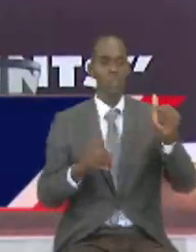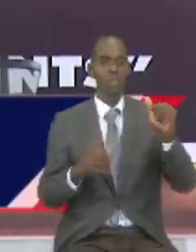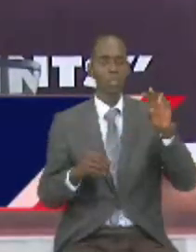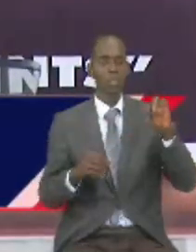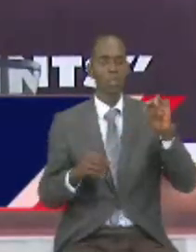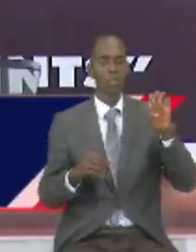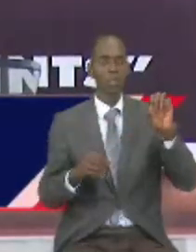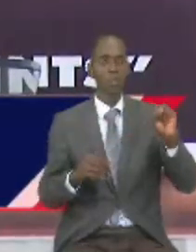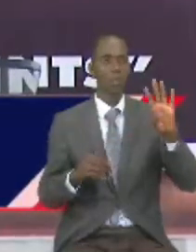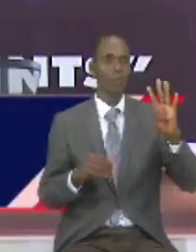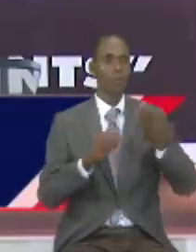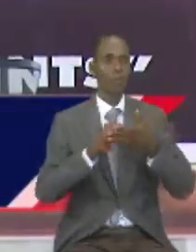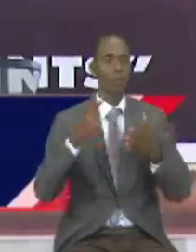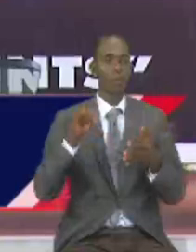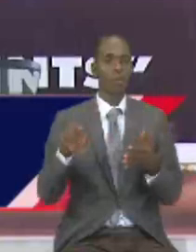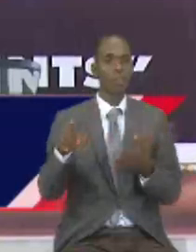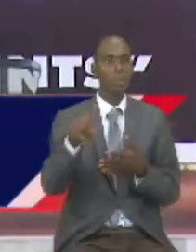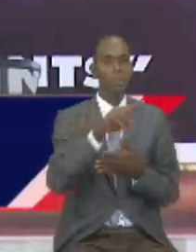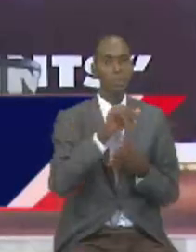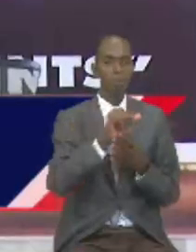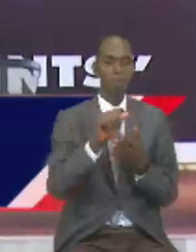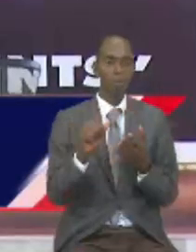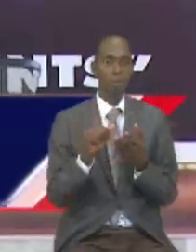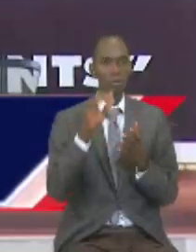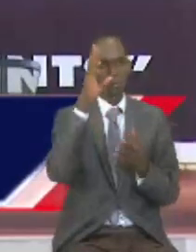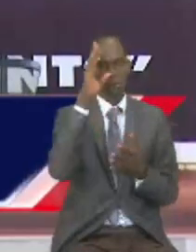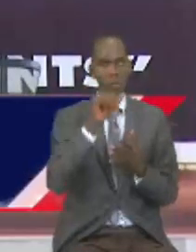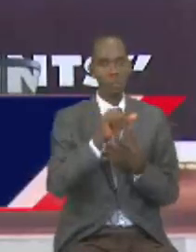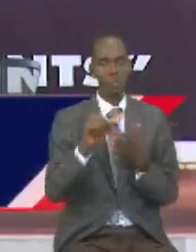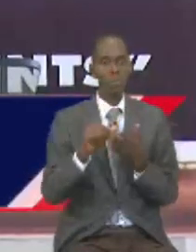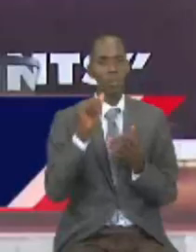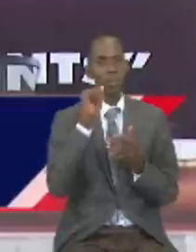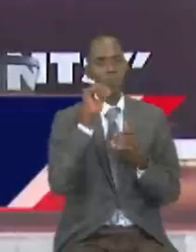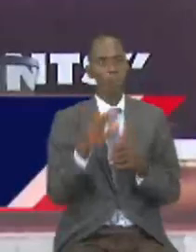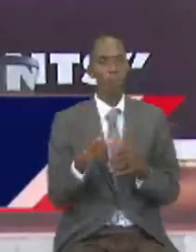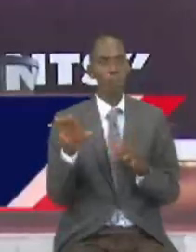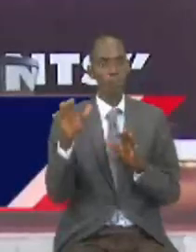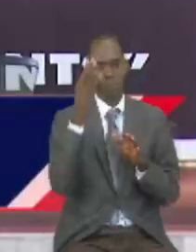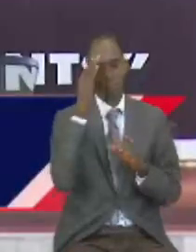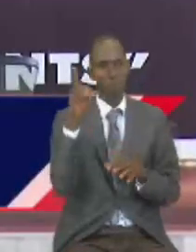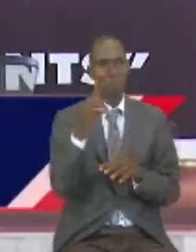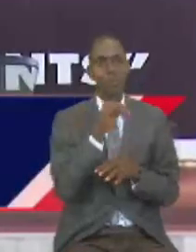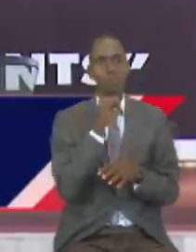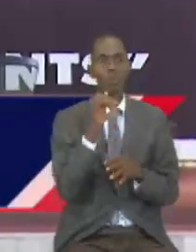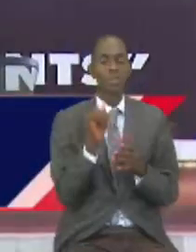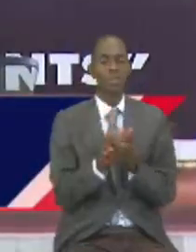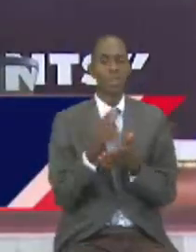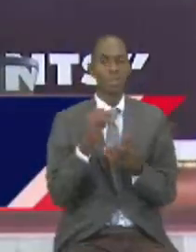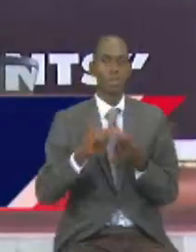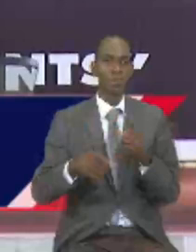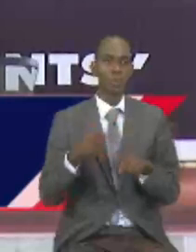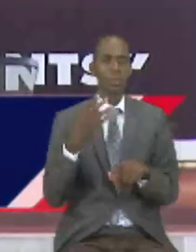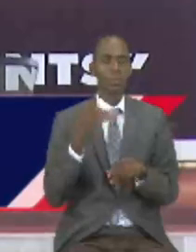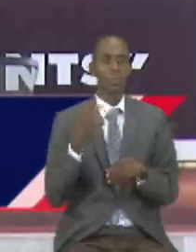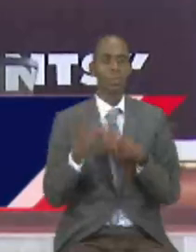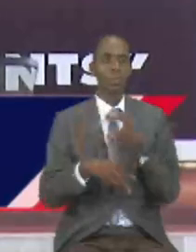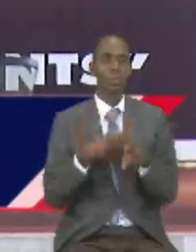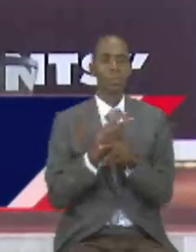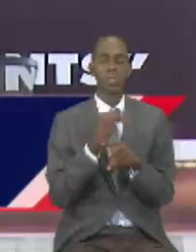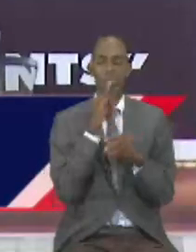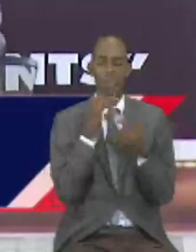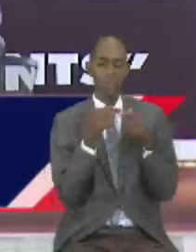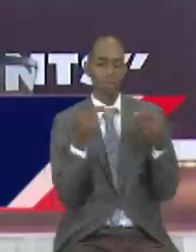Jacques 4 nous dit, adultère que vous êtes, ne savez-vous pas que l'amour du monde